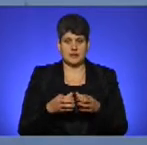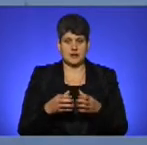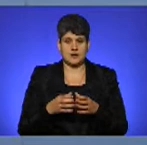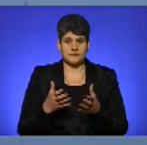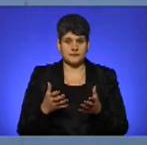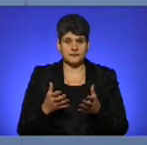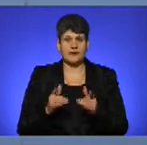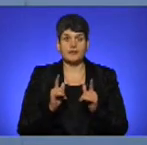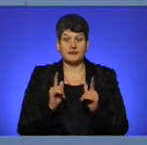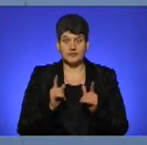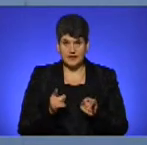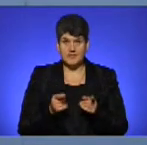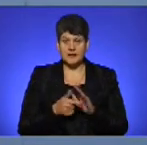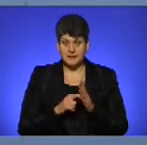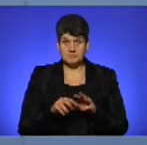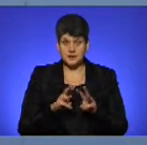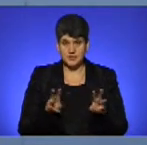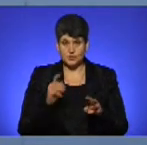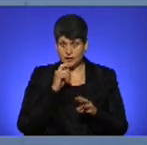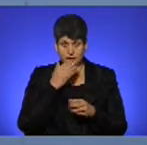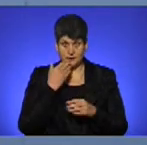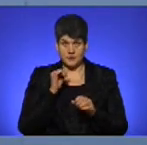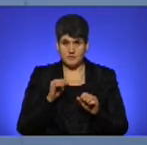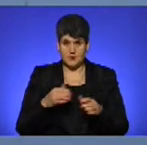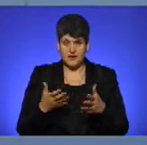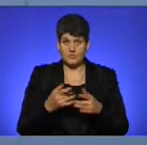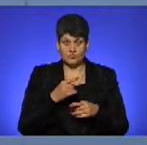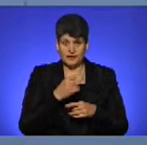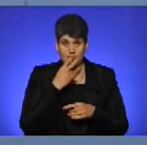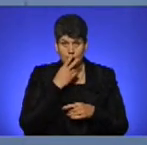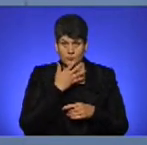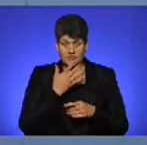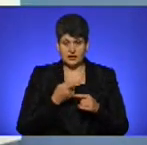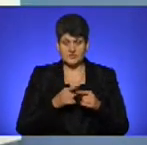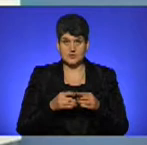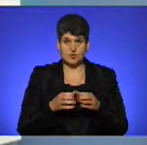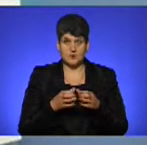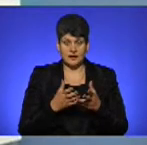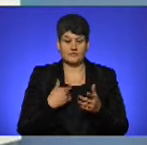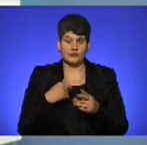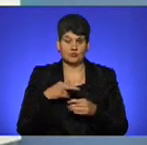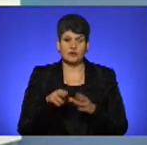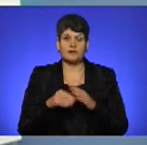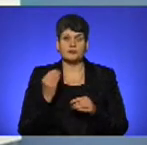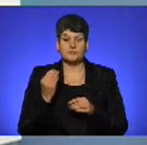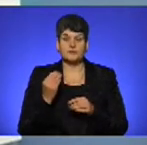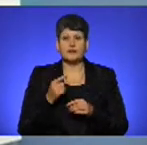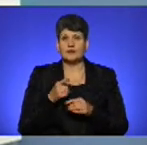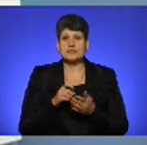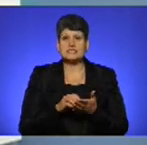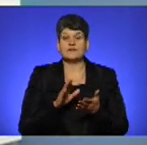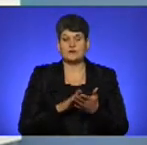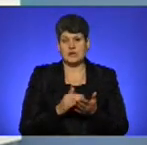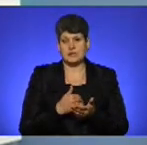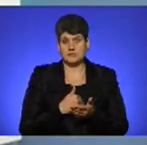Кабінет міністрів України не має права, тому що вони не так побачили в цій громаді громаду, але вони йдуть на вибори. Так, але вони зафіксували